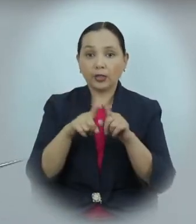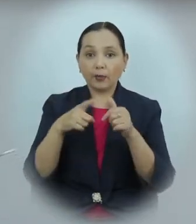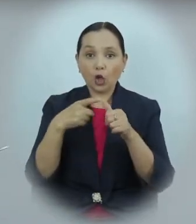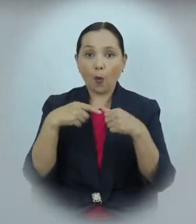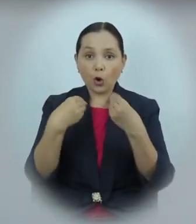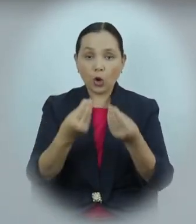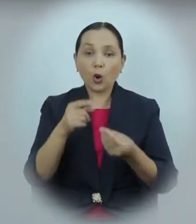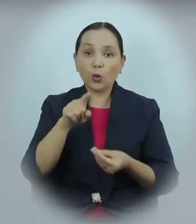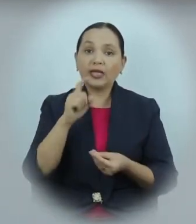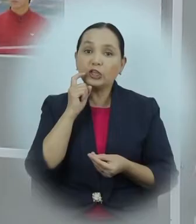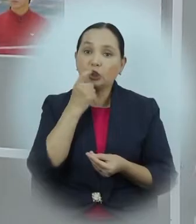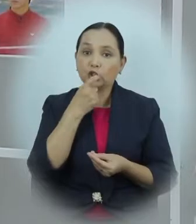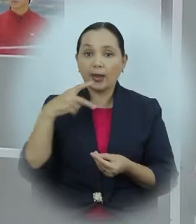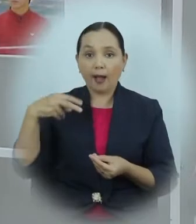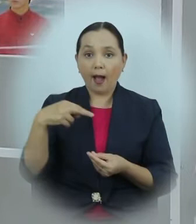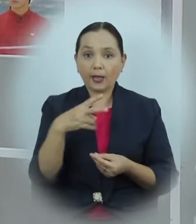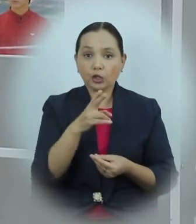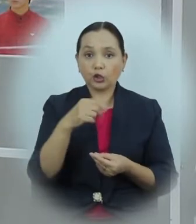Buni nomi o'zi tishli qayçı.